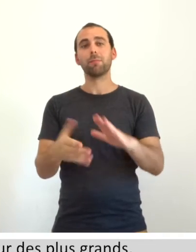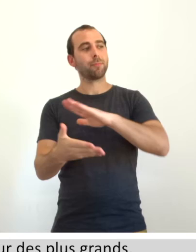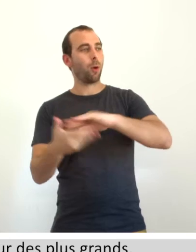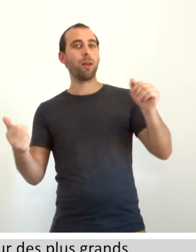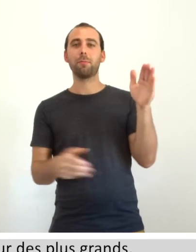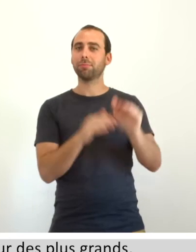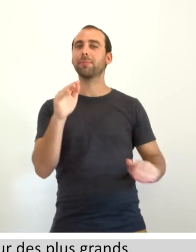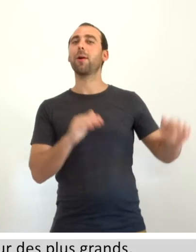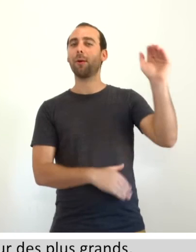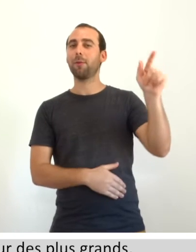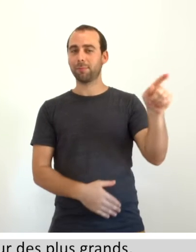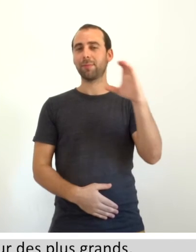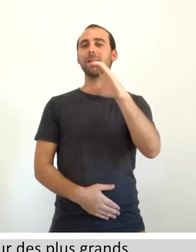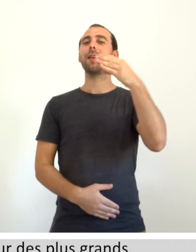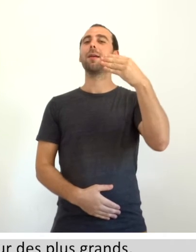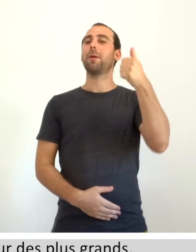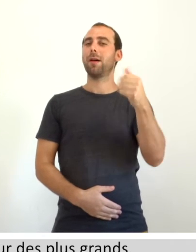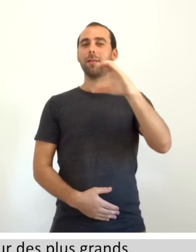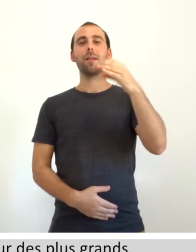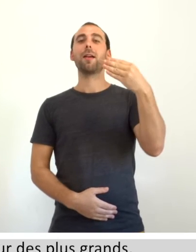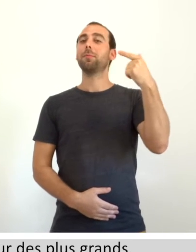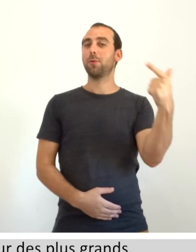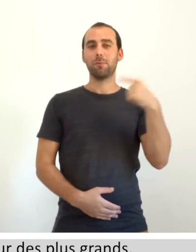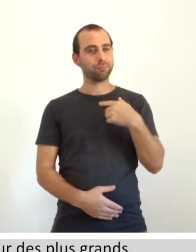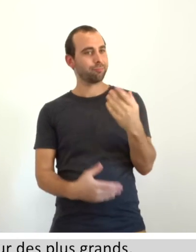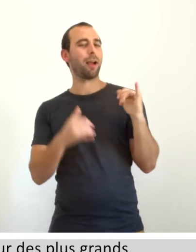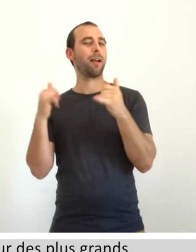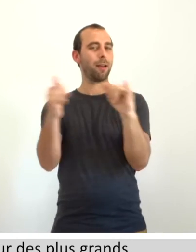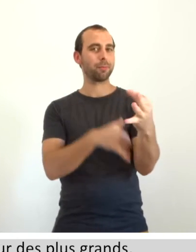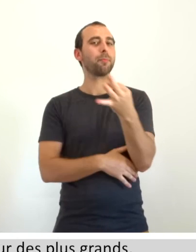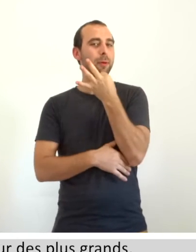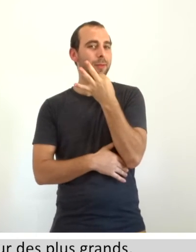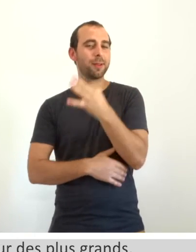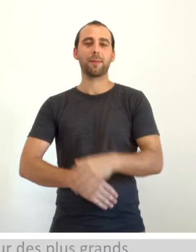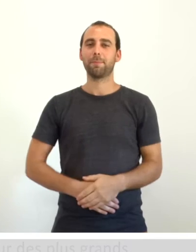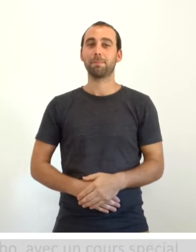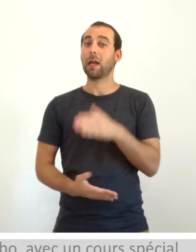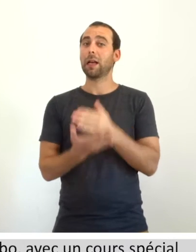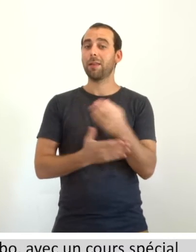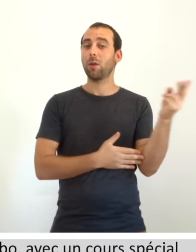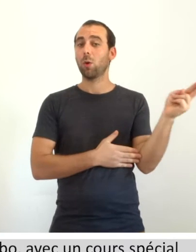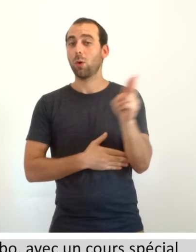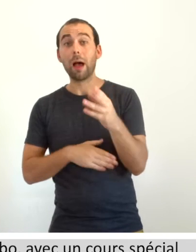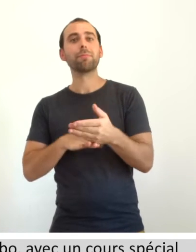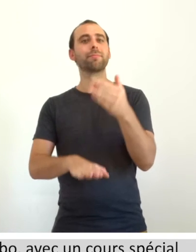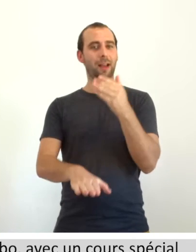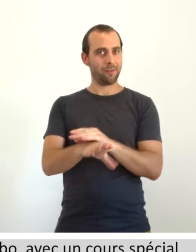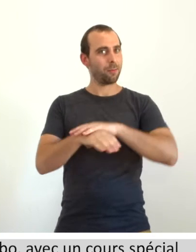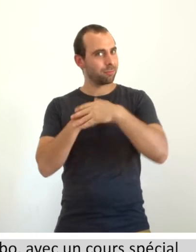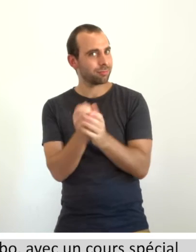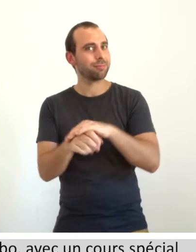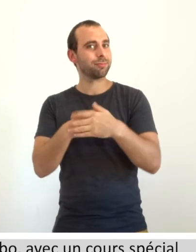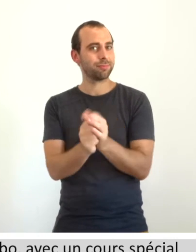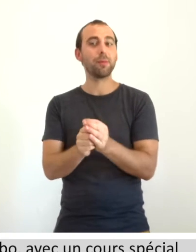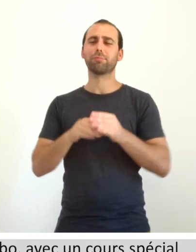À la fin de ce temps de pause, c'est au tour des plus grands, les CM1 et CM2, de profiter de la récréation. De retour en